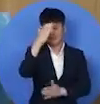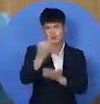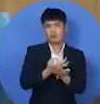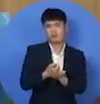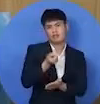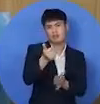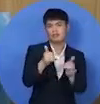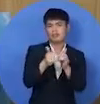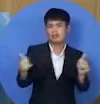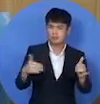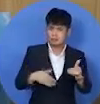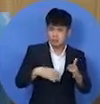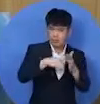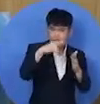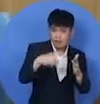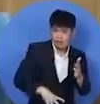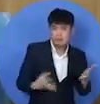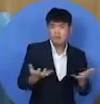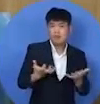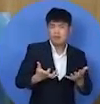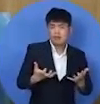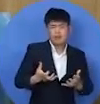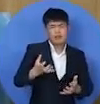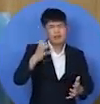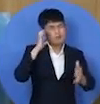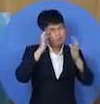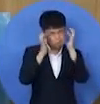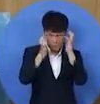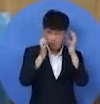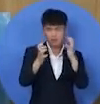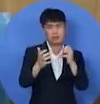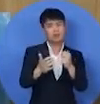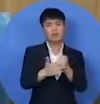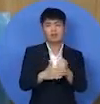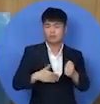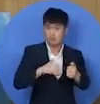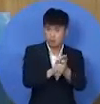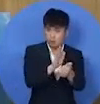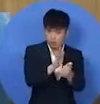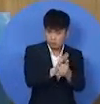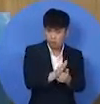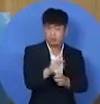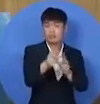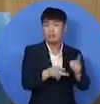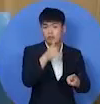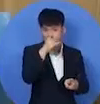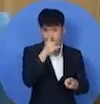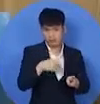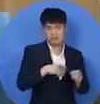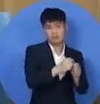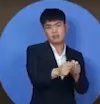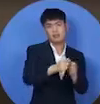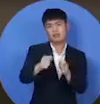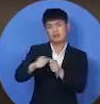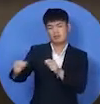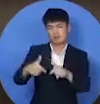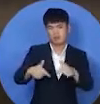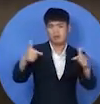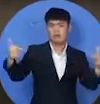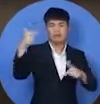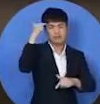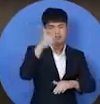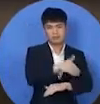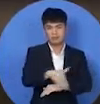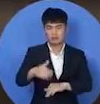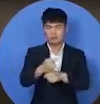천안시가 저소득층 시민의 복잡한 세무행정 처리를 돕는 마을세무사를 읍면동으로 확대 운영하기로 했습니다.